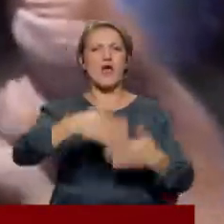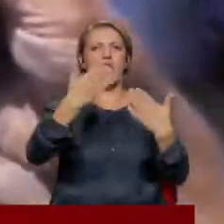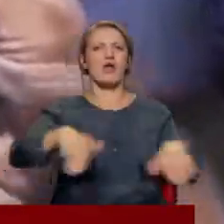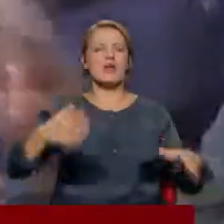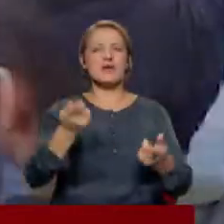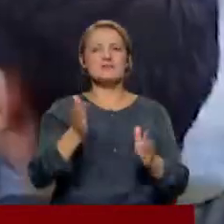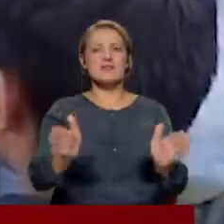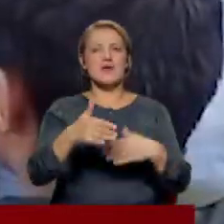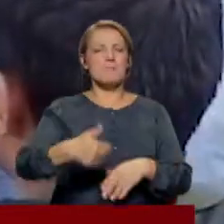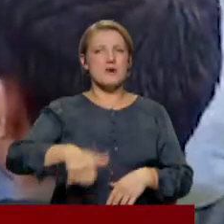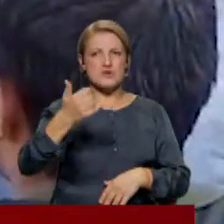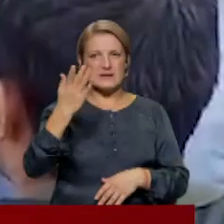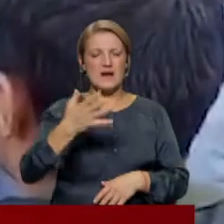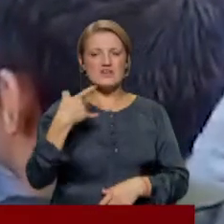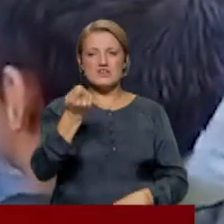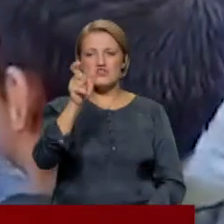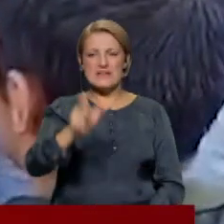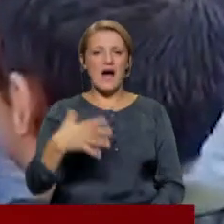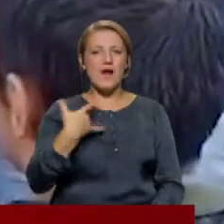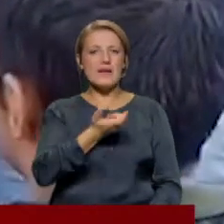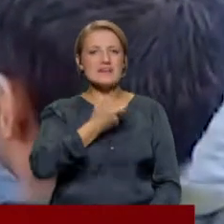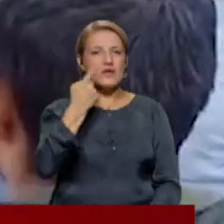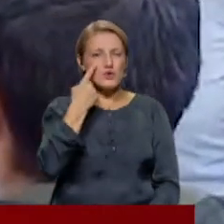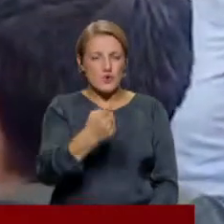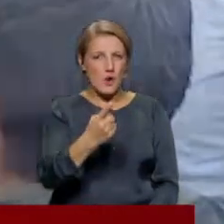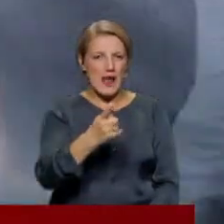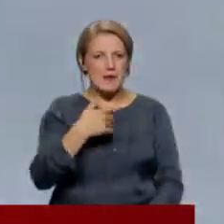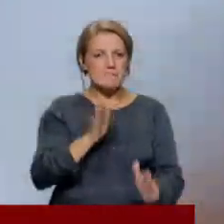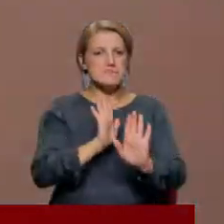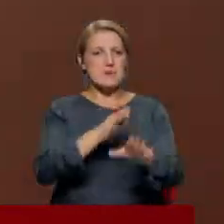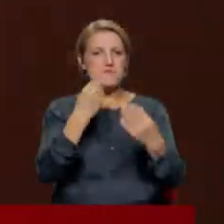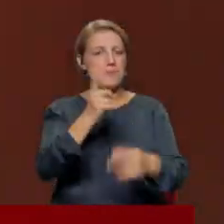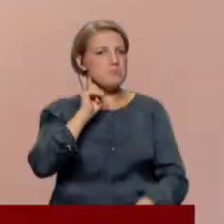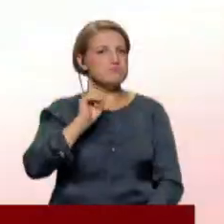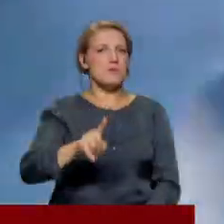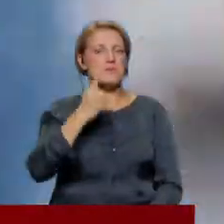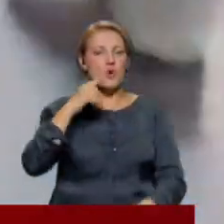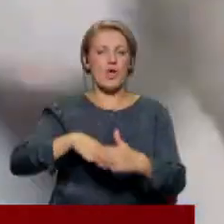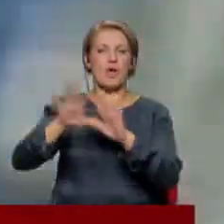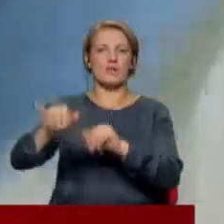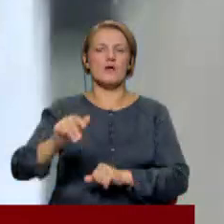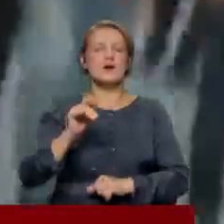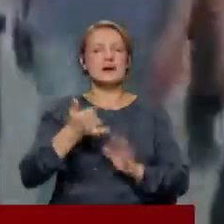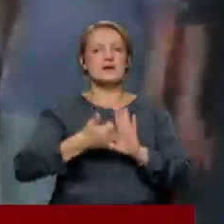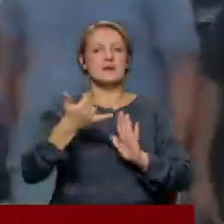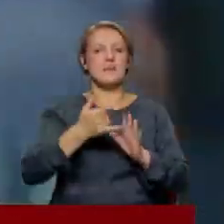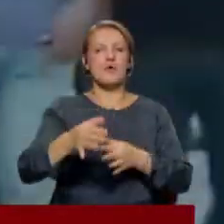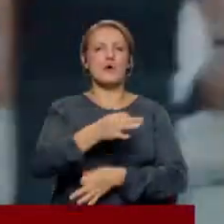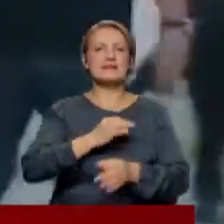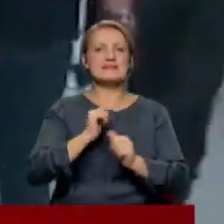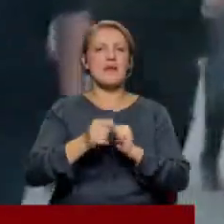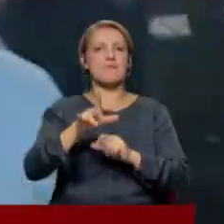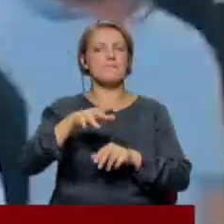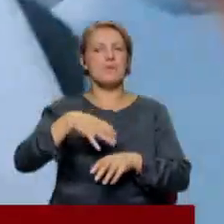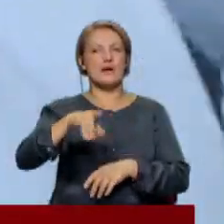olmasını, işçilerin anayasal haklarında yanında olmasını dinlemediler, gözaltına aldılar. Gaziantep Organize Sanayi